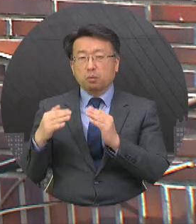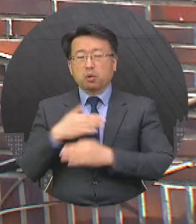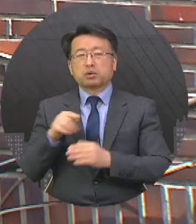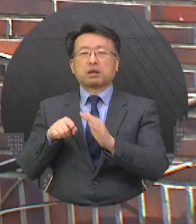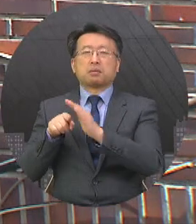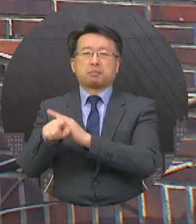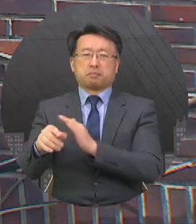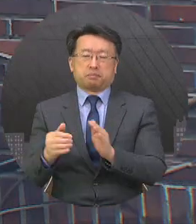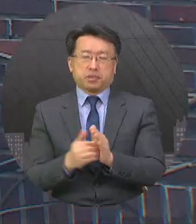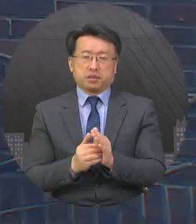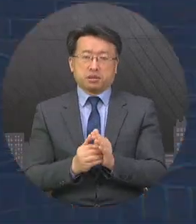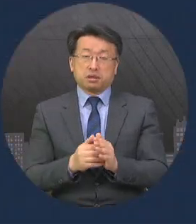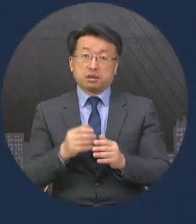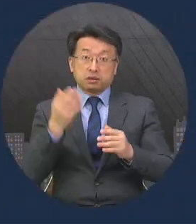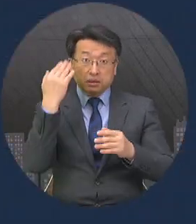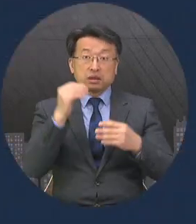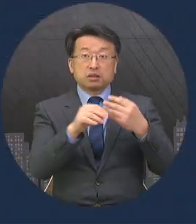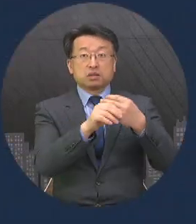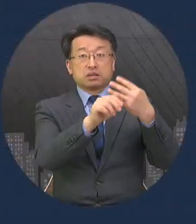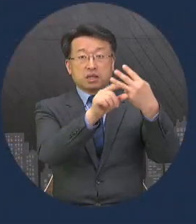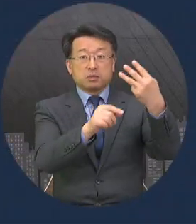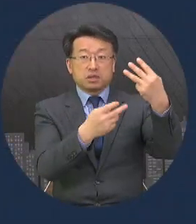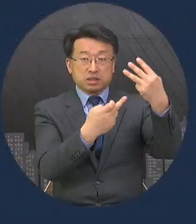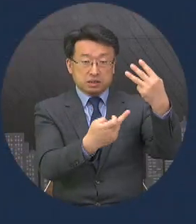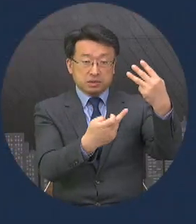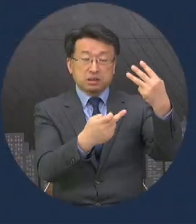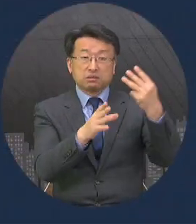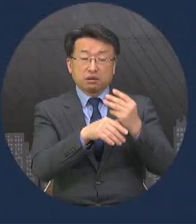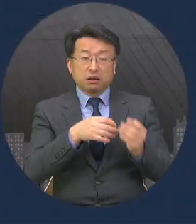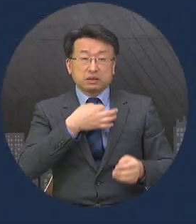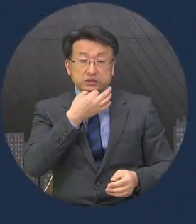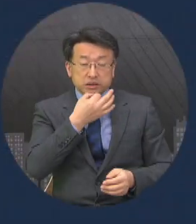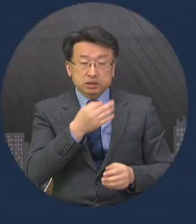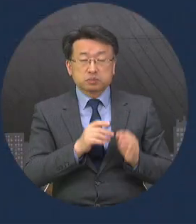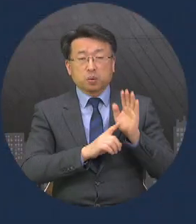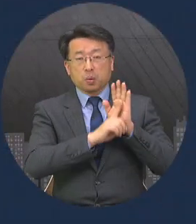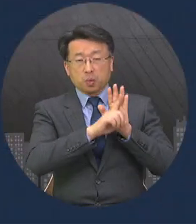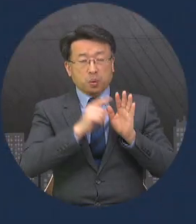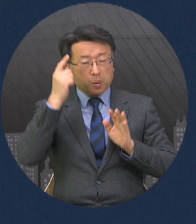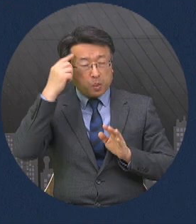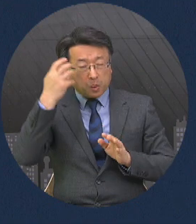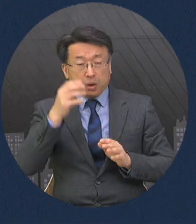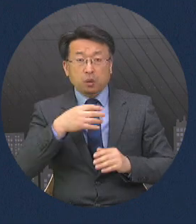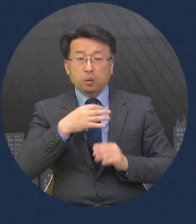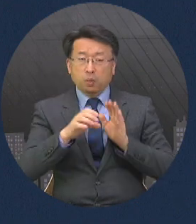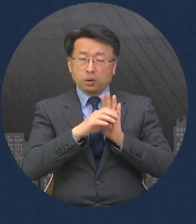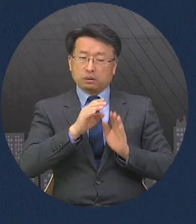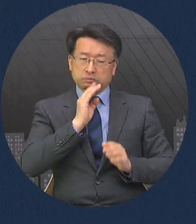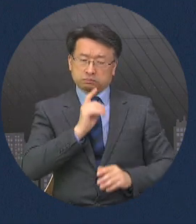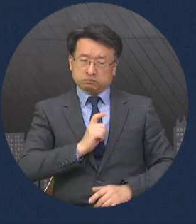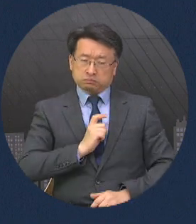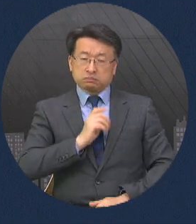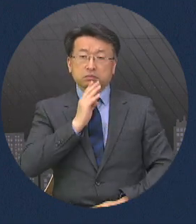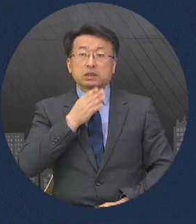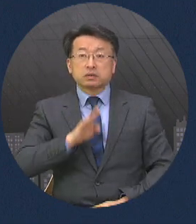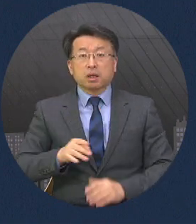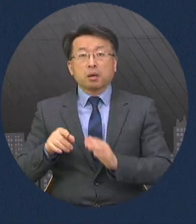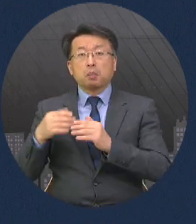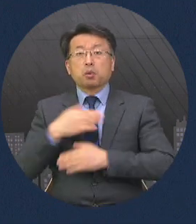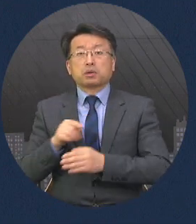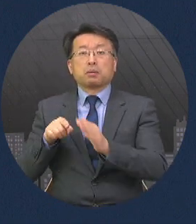문제는 이 여성이 12일 기침과 인후통 등 코루나 1구 의심 증상을 느꼈음 이도 목욕탕을 방문에 따른